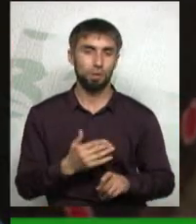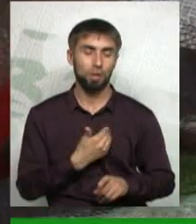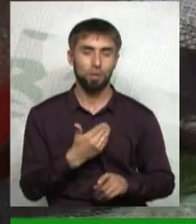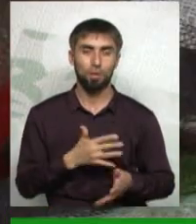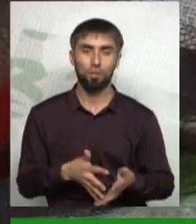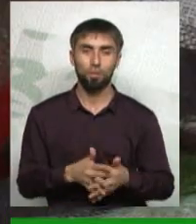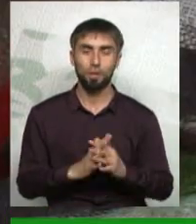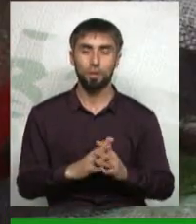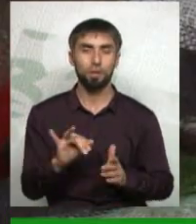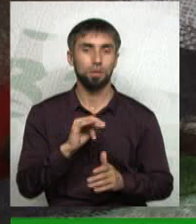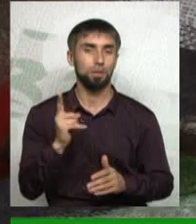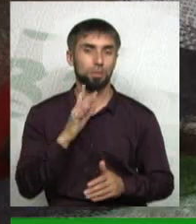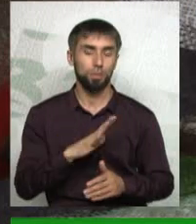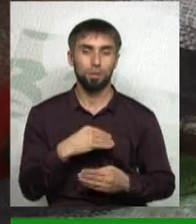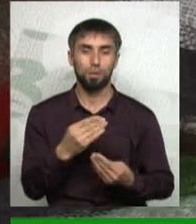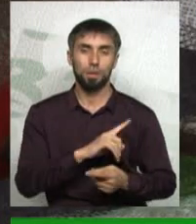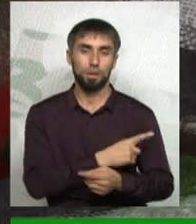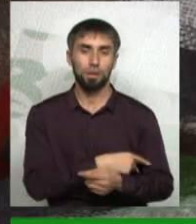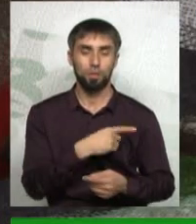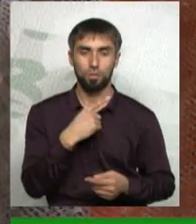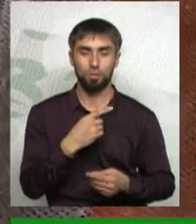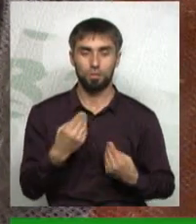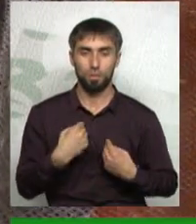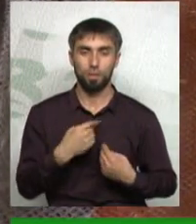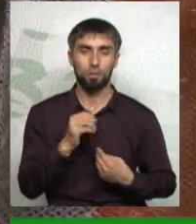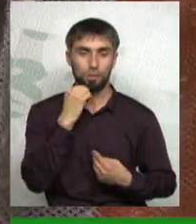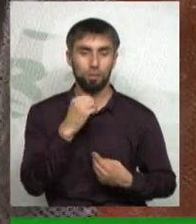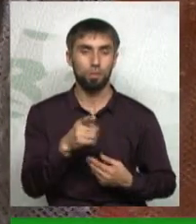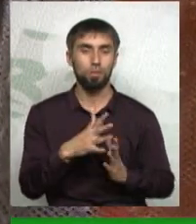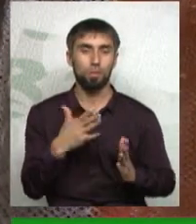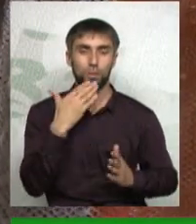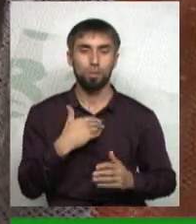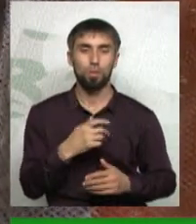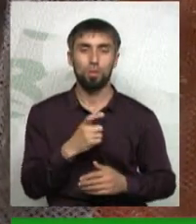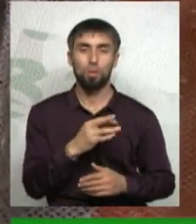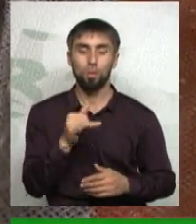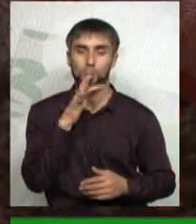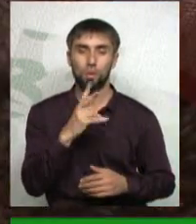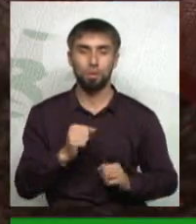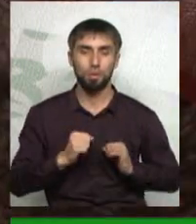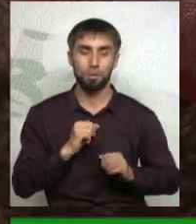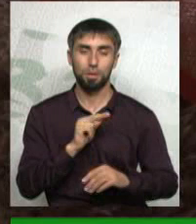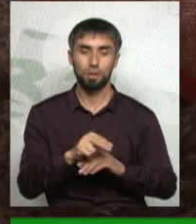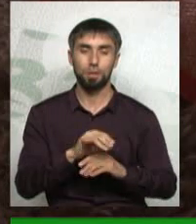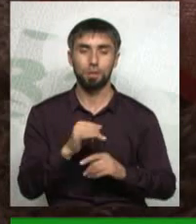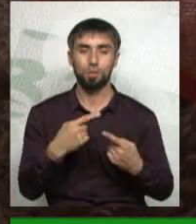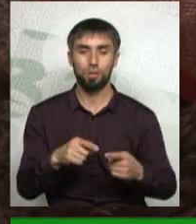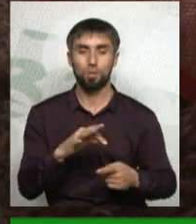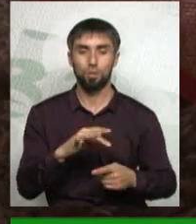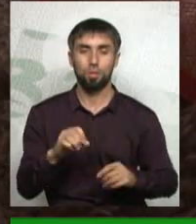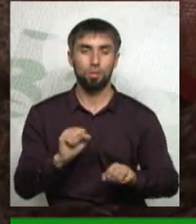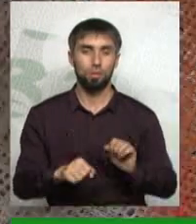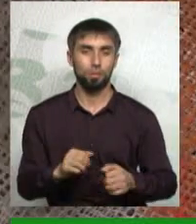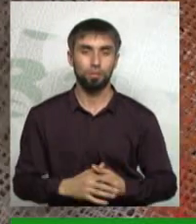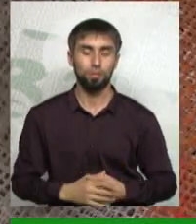возродить старинное ремесло придает силы работать, признается бабушка. Для нее это больше любимое хобби, которому она старается обучить и других по мере